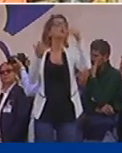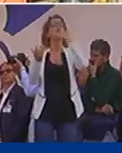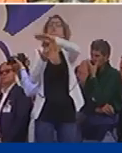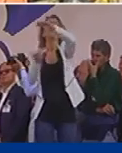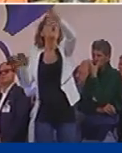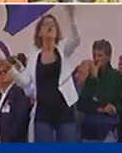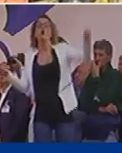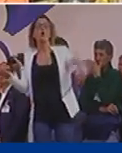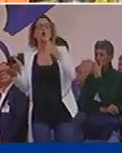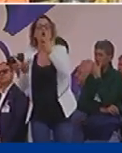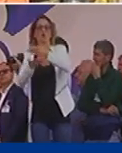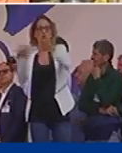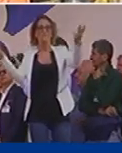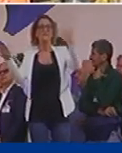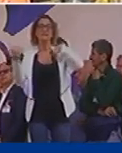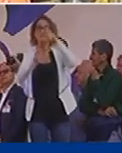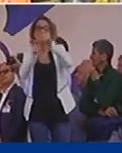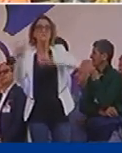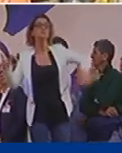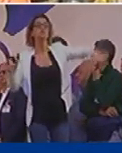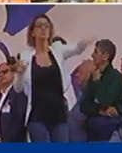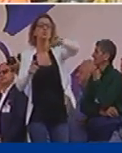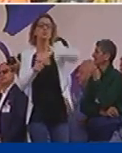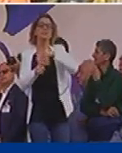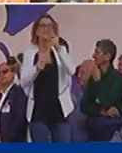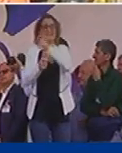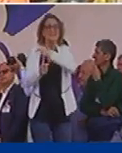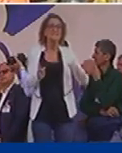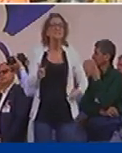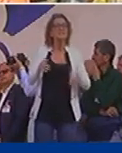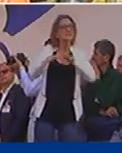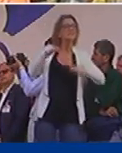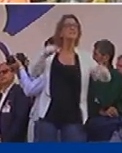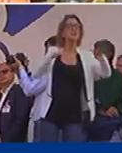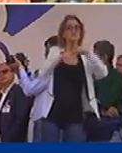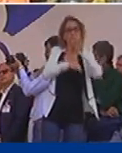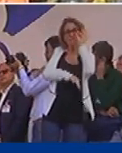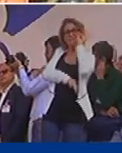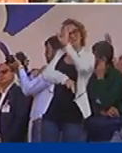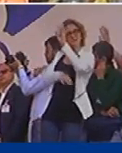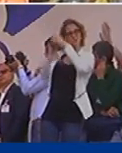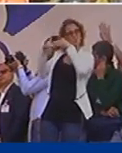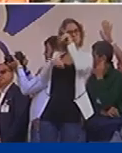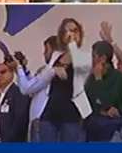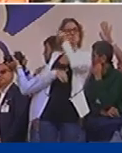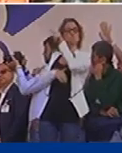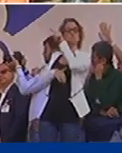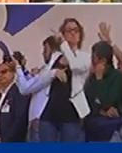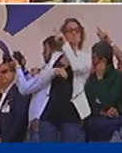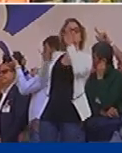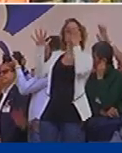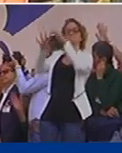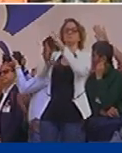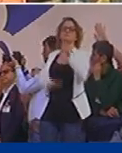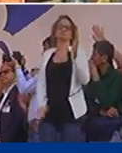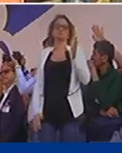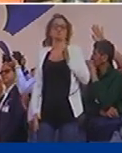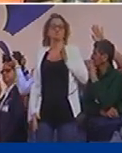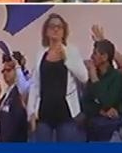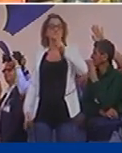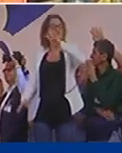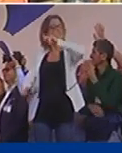dove volete voi, con la nostra gente, con i nostri sindaci, quella struttura la presidiamo 24 ore su